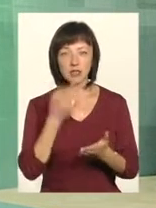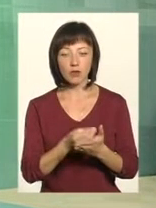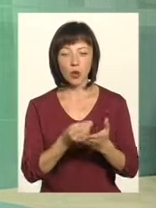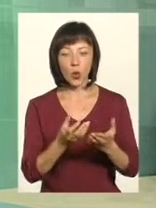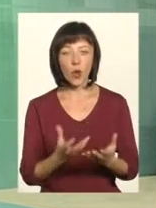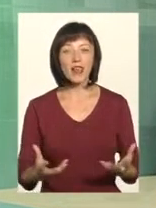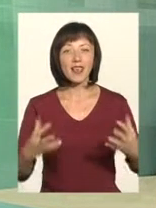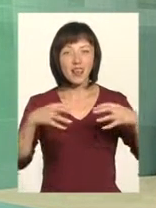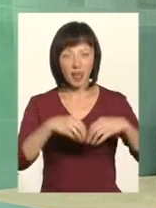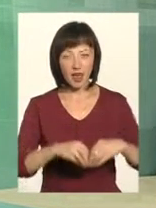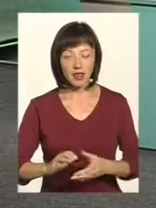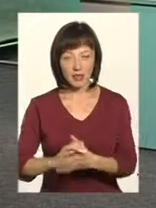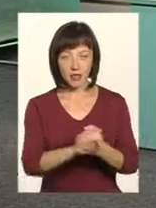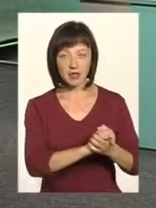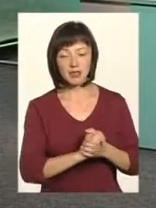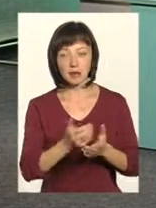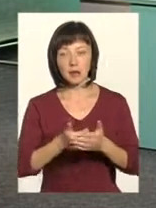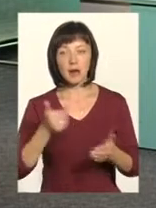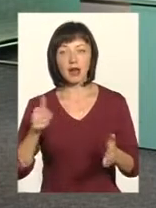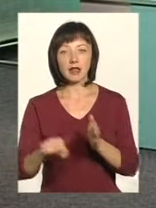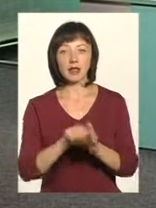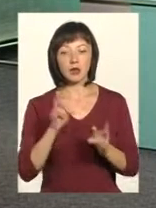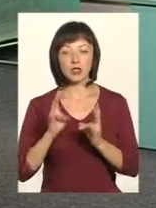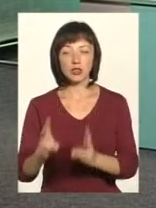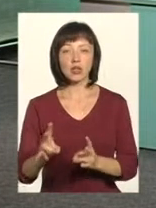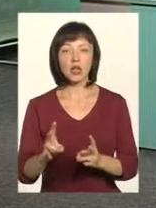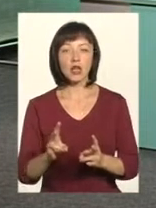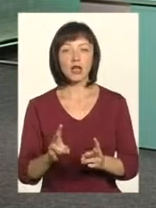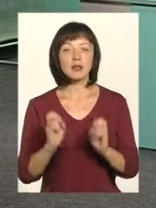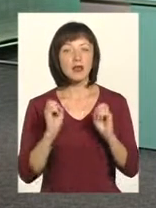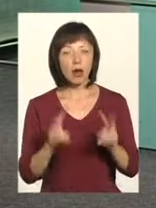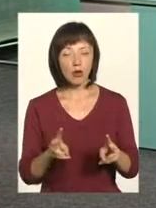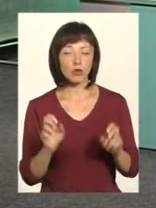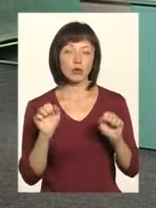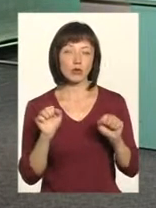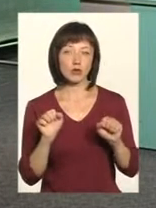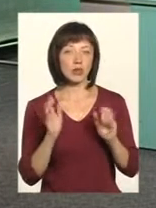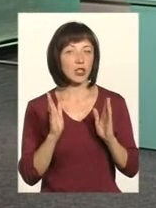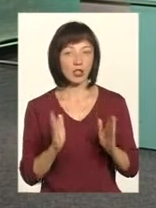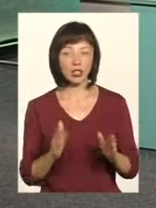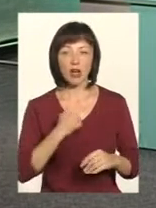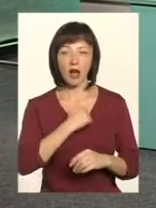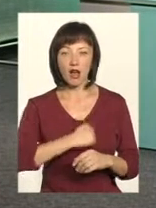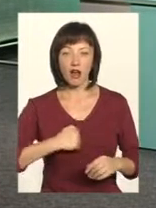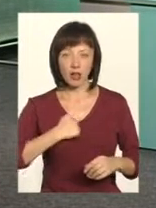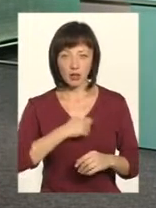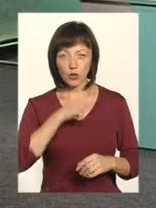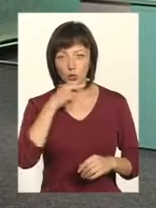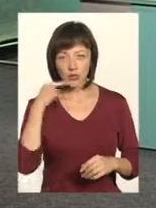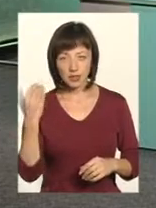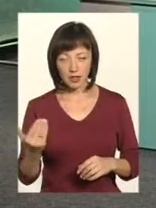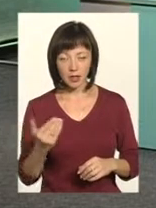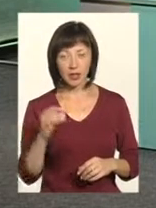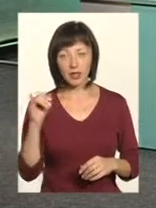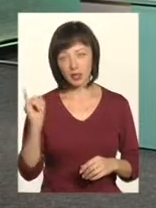перед лицем терористичної загрози, яка несе з собою не лише агресія Росії, а